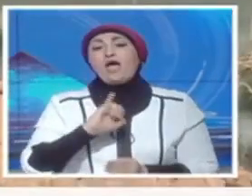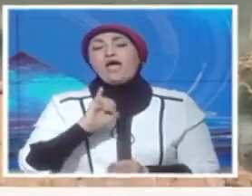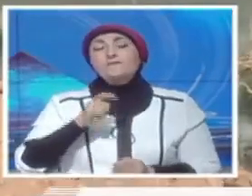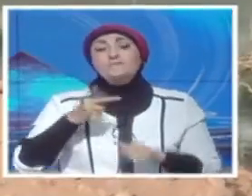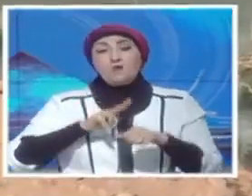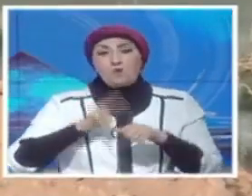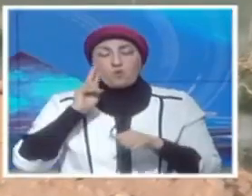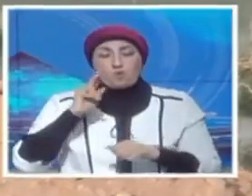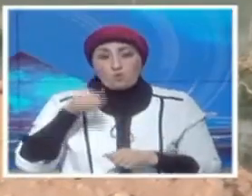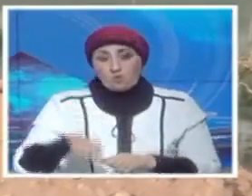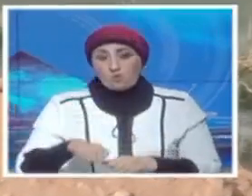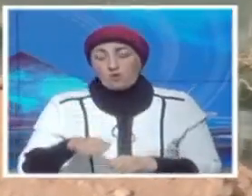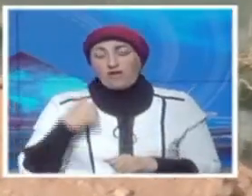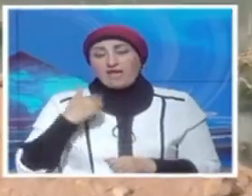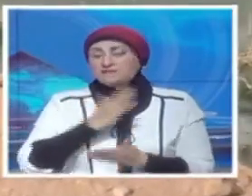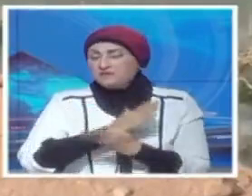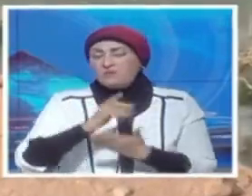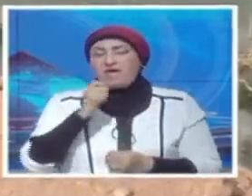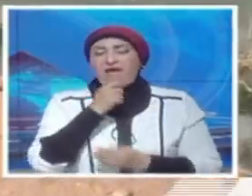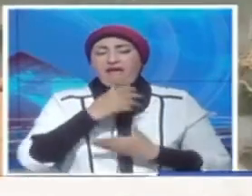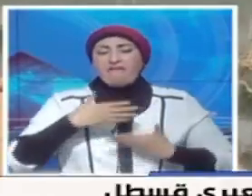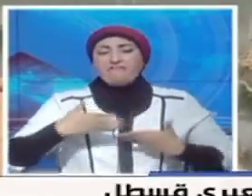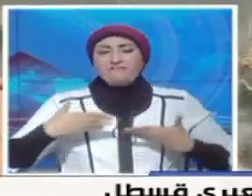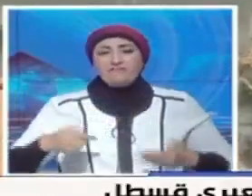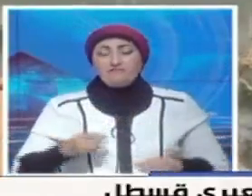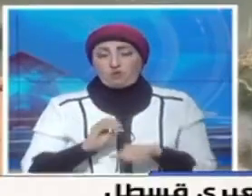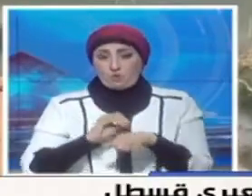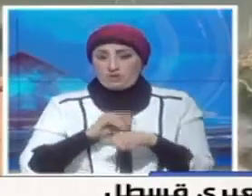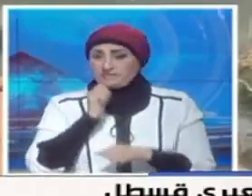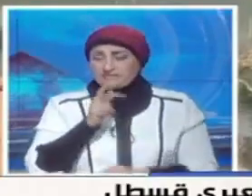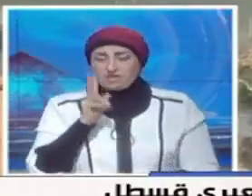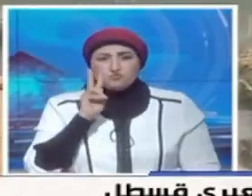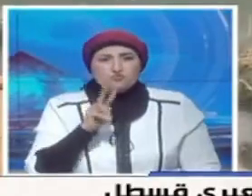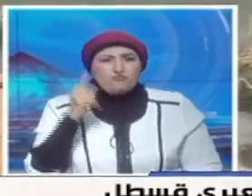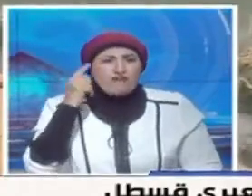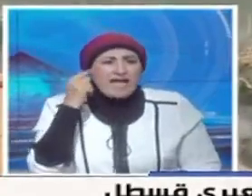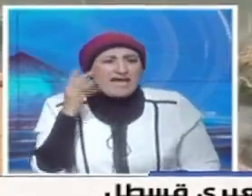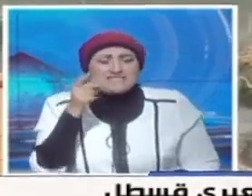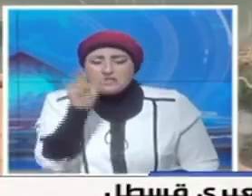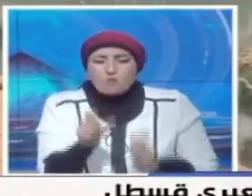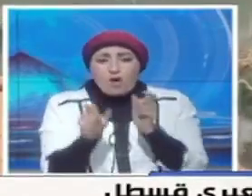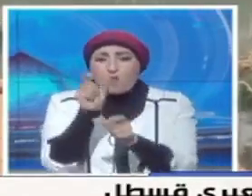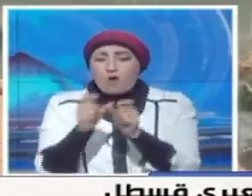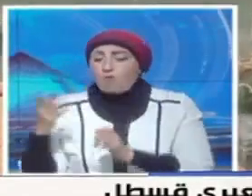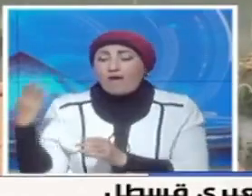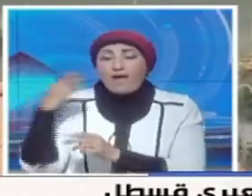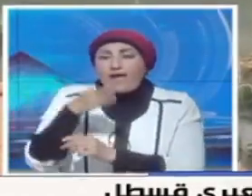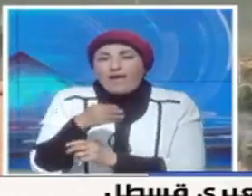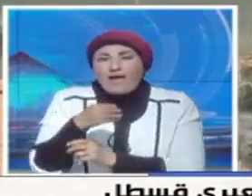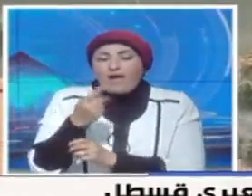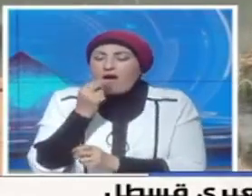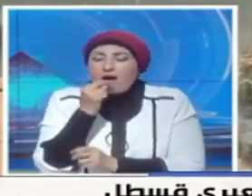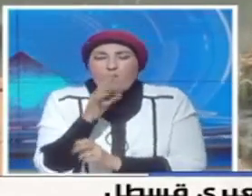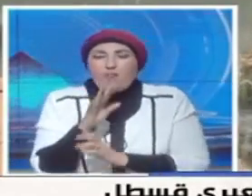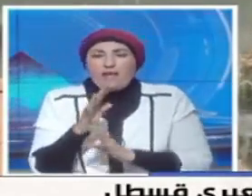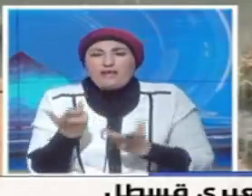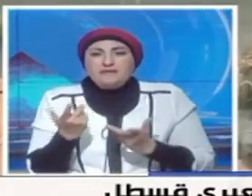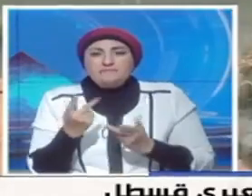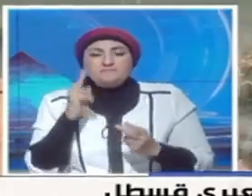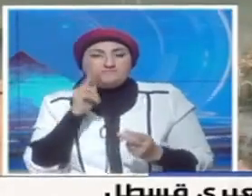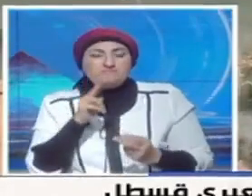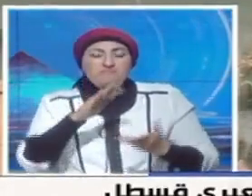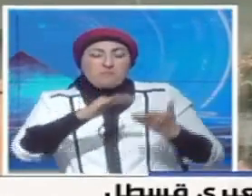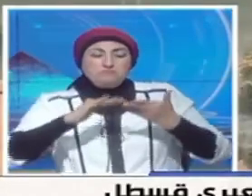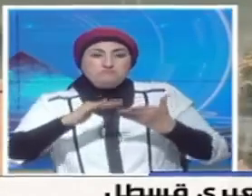ويتم إعطاء هذه التأشيرة بكل سهولة ويسر. طب أشرف، وما هي انطباعات هؤلاء الوافدين على الترحيب المصري أو